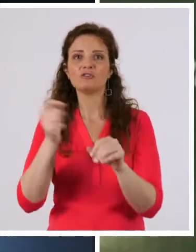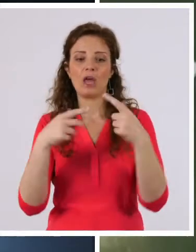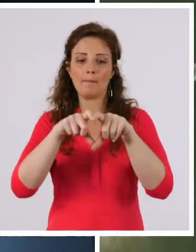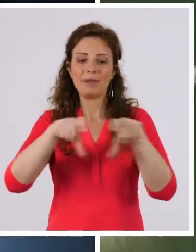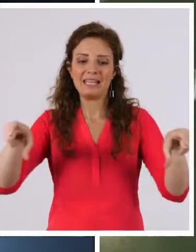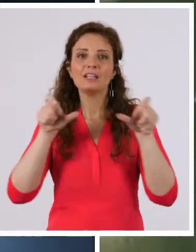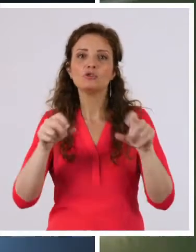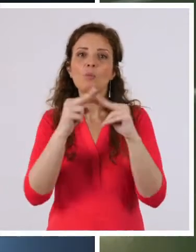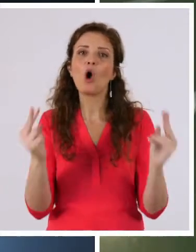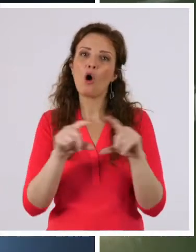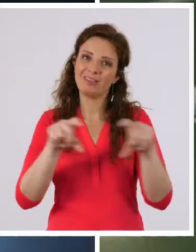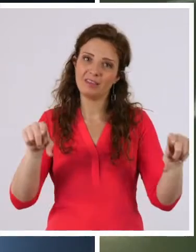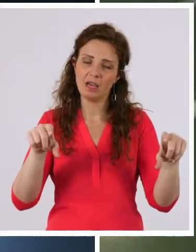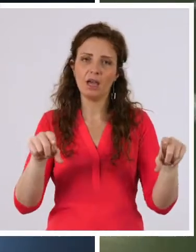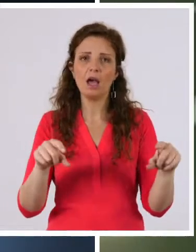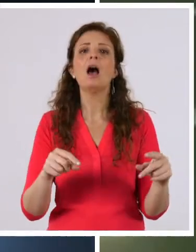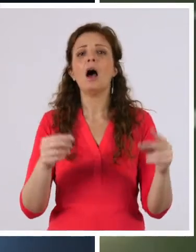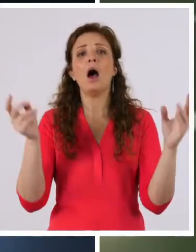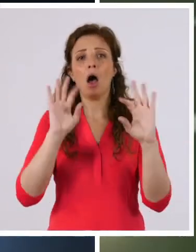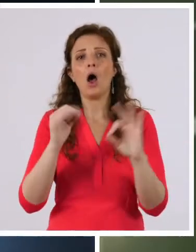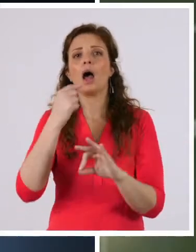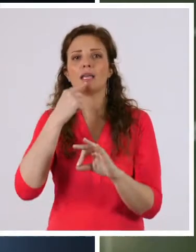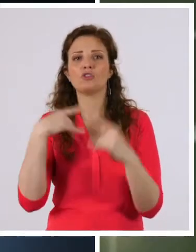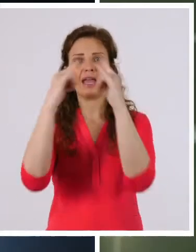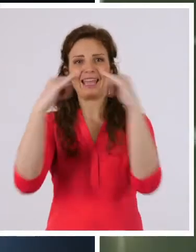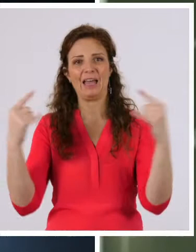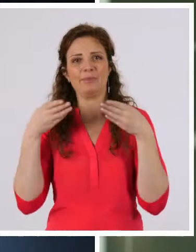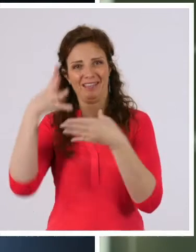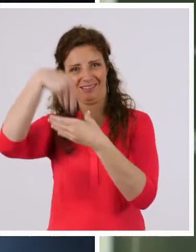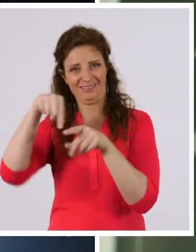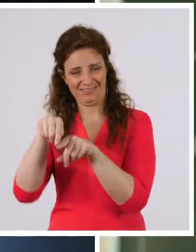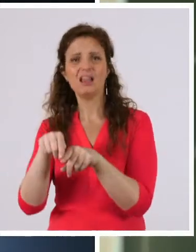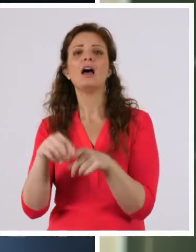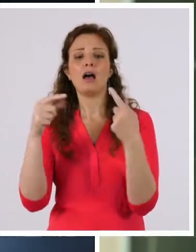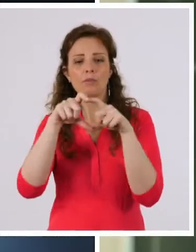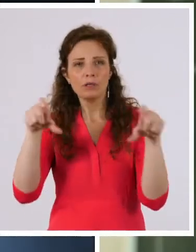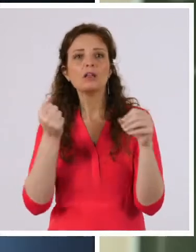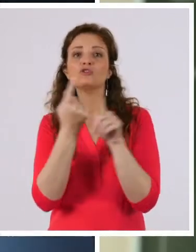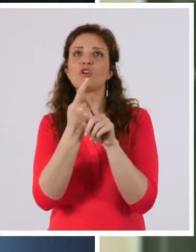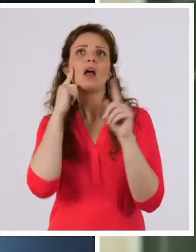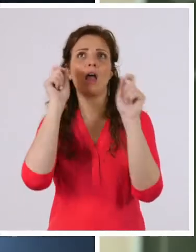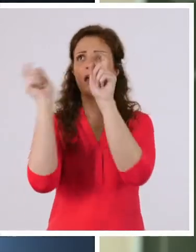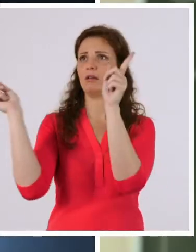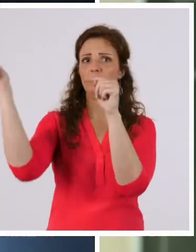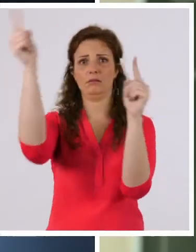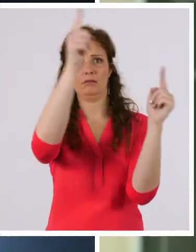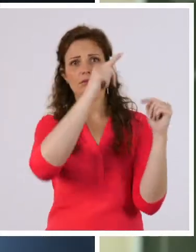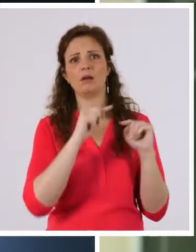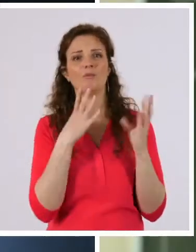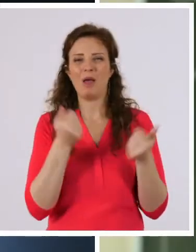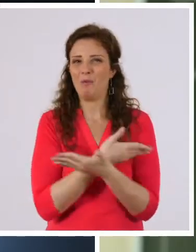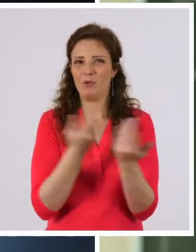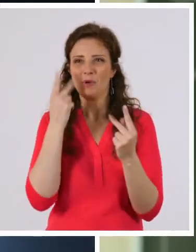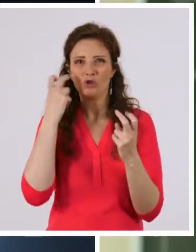con biglietto ponte, tra i quali gli eventuali con sistemazione camping on board, come indicato dalla cartellonistica affissa